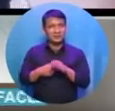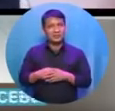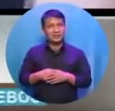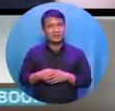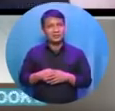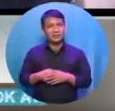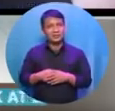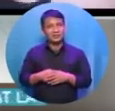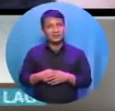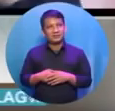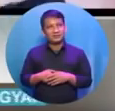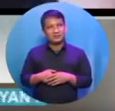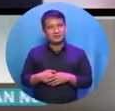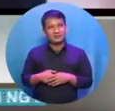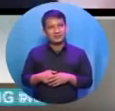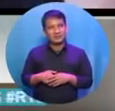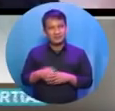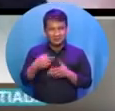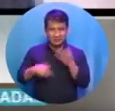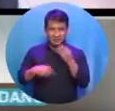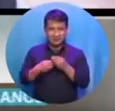Now, eto,